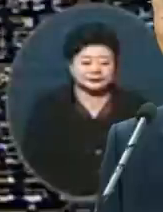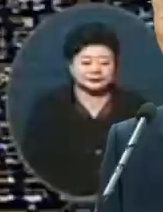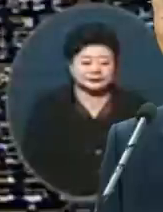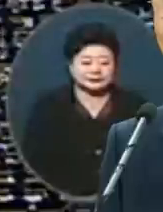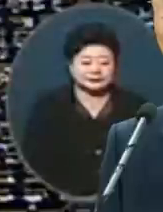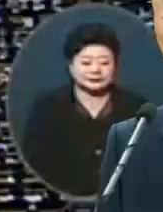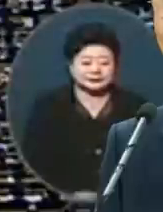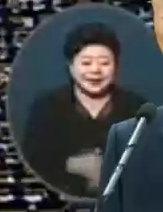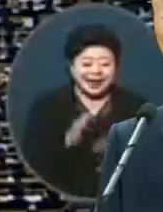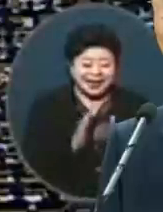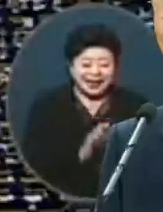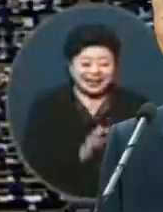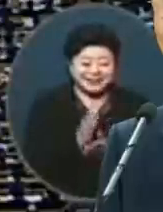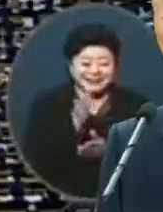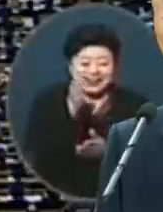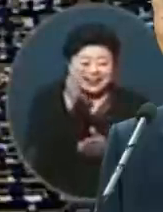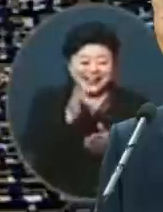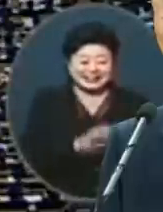할렐루야.